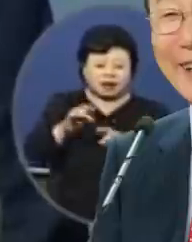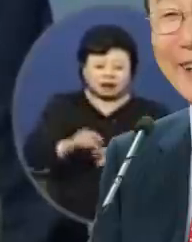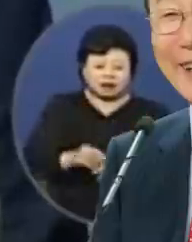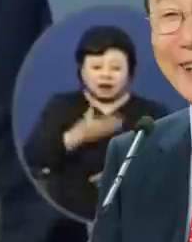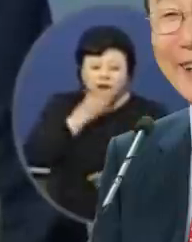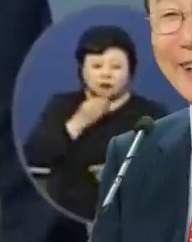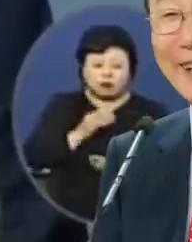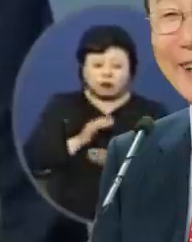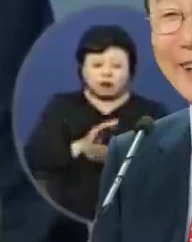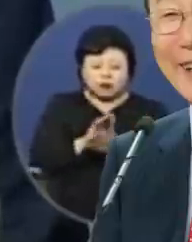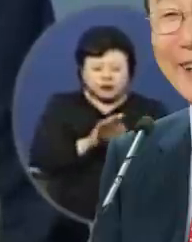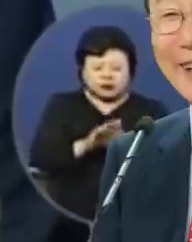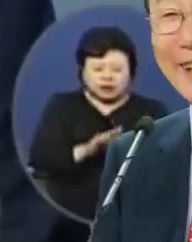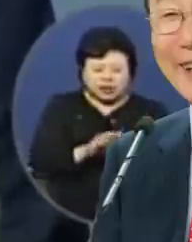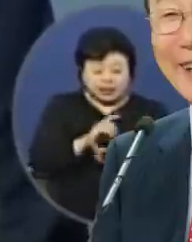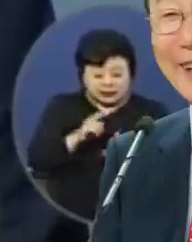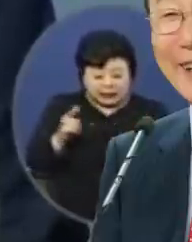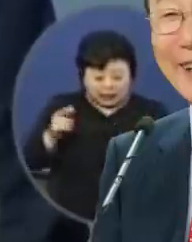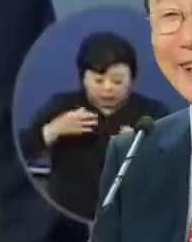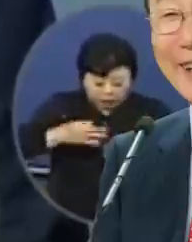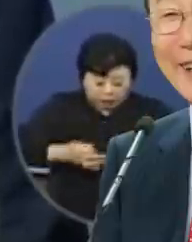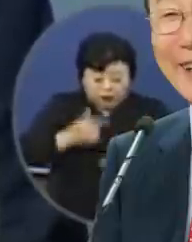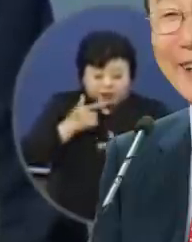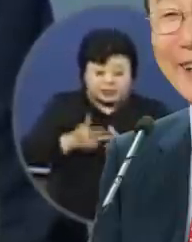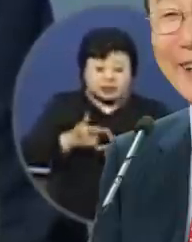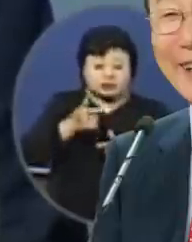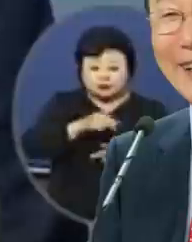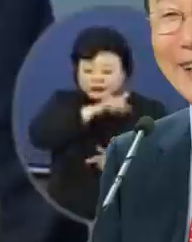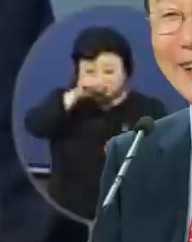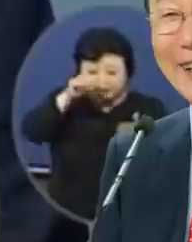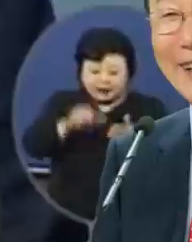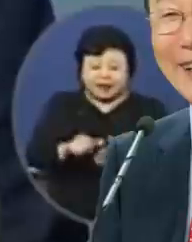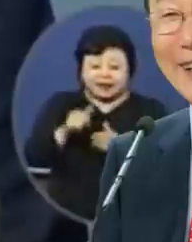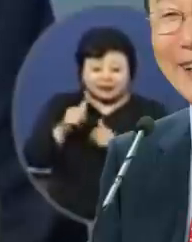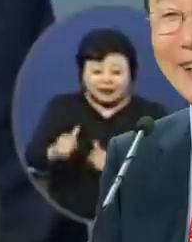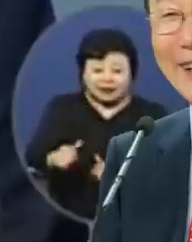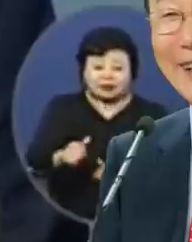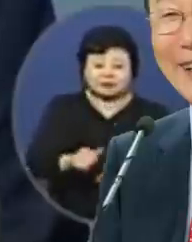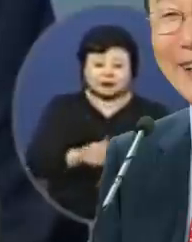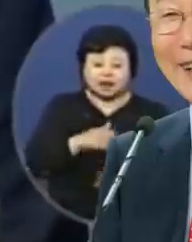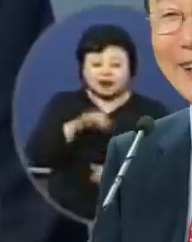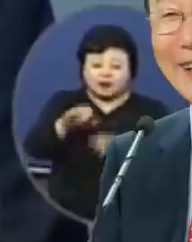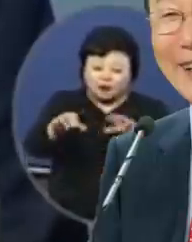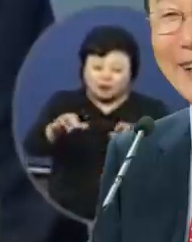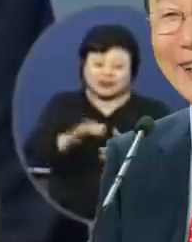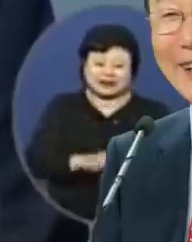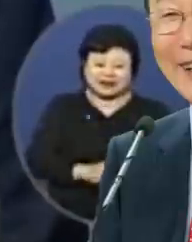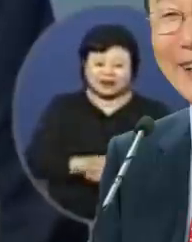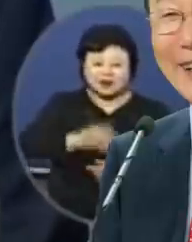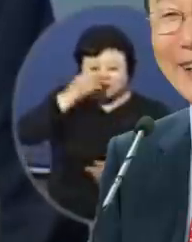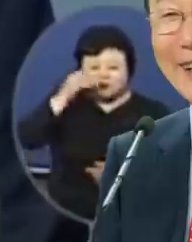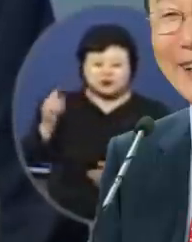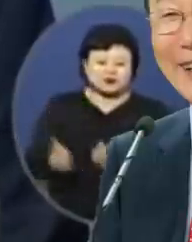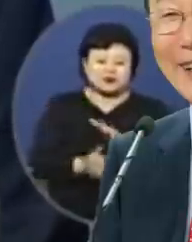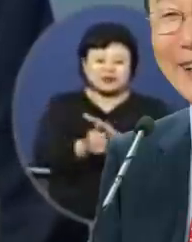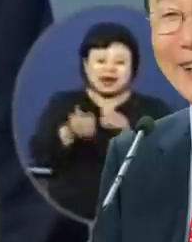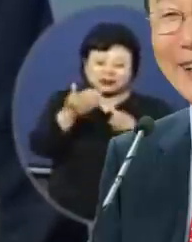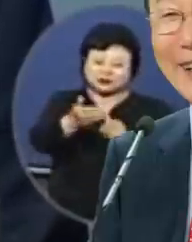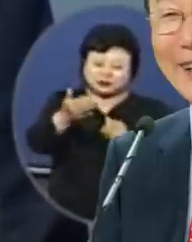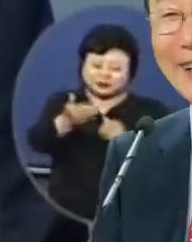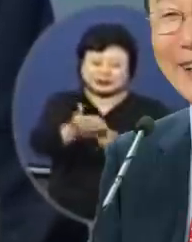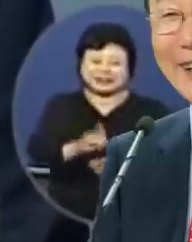신앙을 증거했는가? 그러나 예수 그리스도의 생애를 제가 따라가면 가는 곳마다 꿈과 희망을